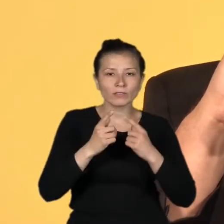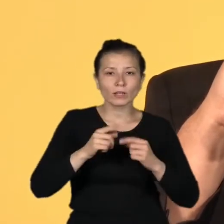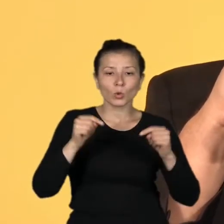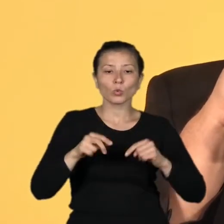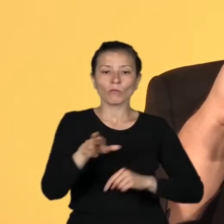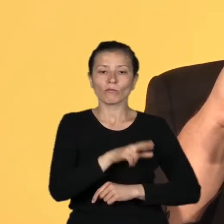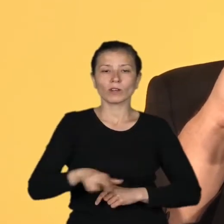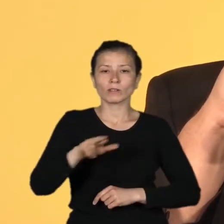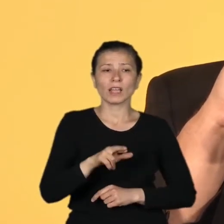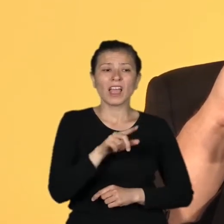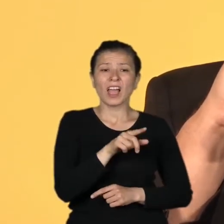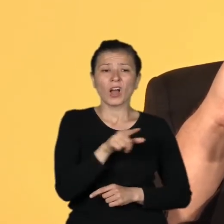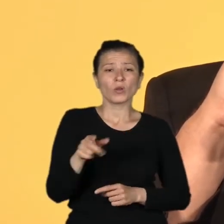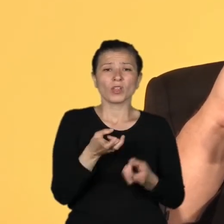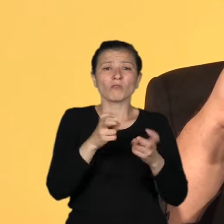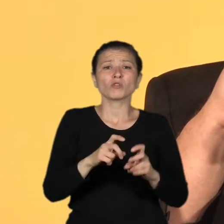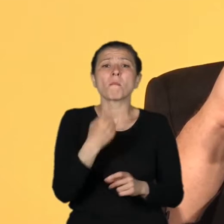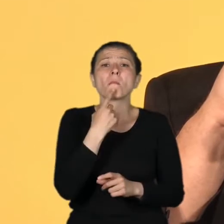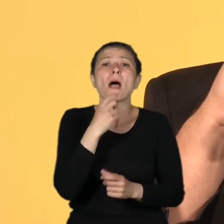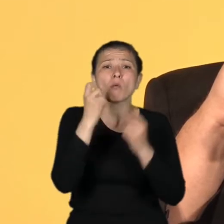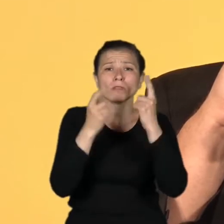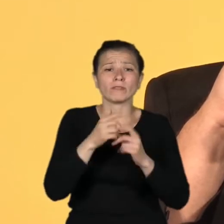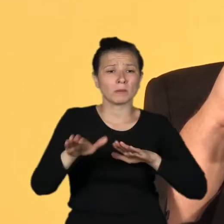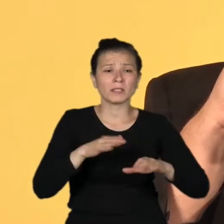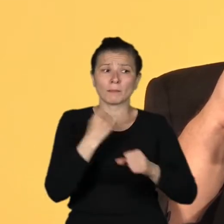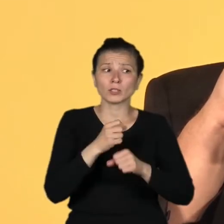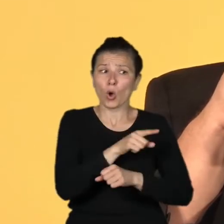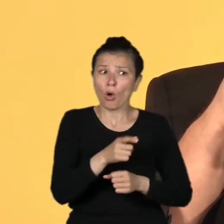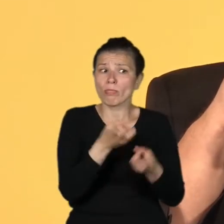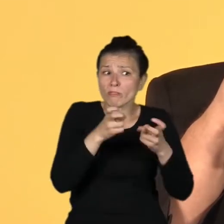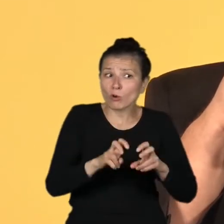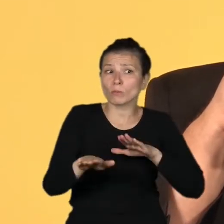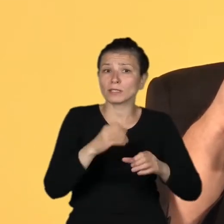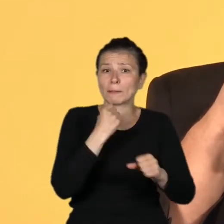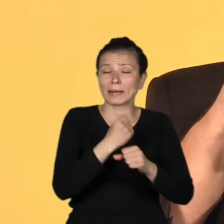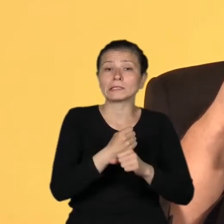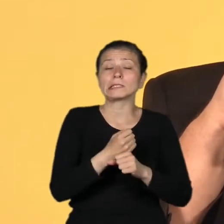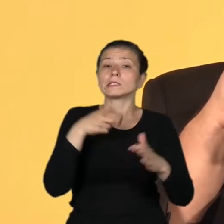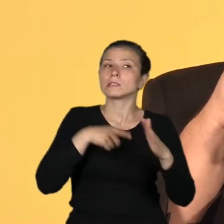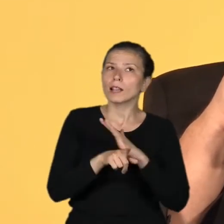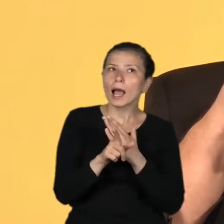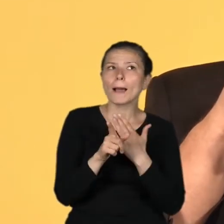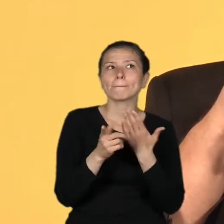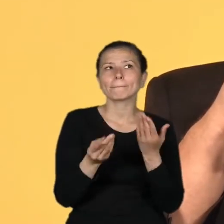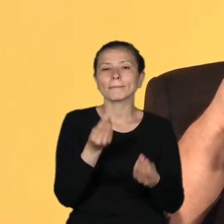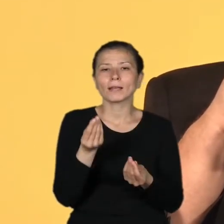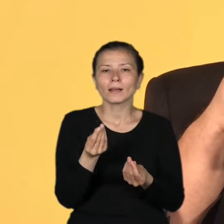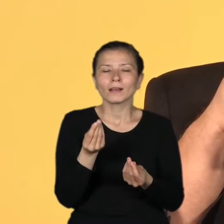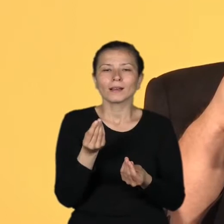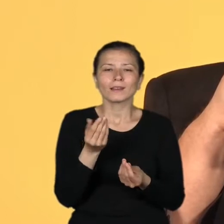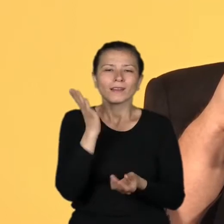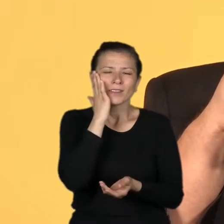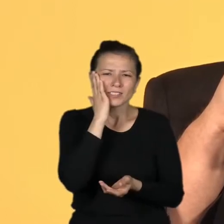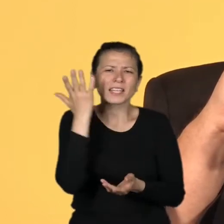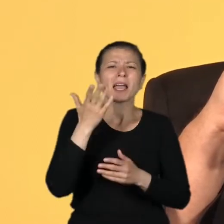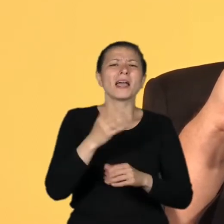tworzą mało innowacyjnych miejsc pracy. One tworzą miejsca pracy bardziej dla niebieskich kołnierzyków,